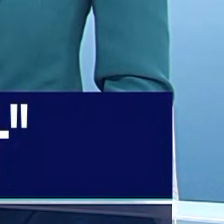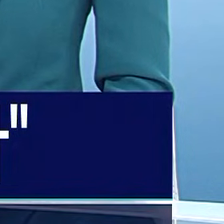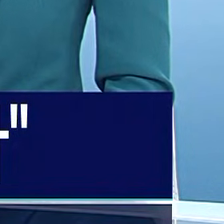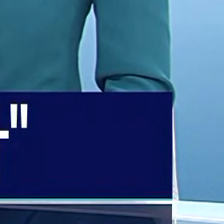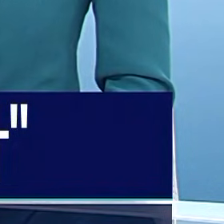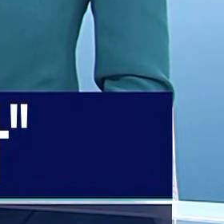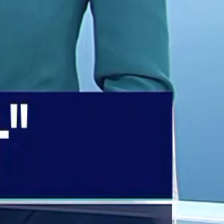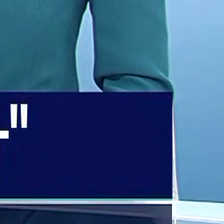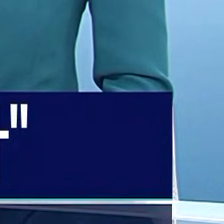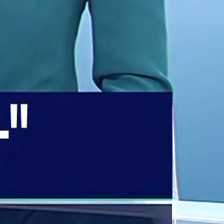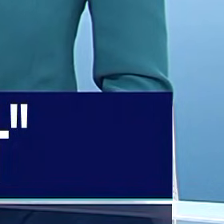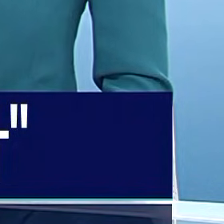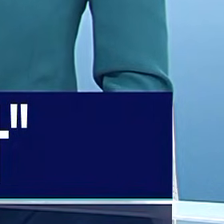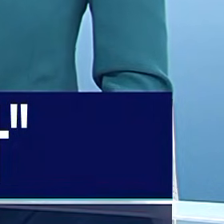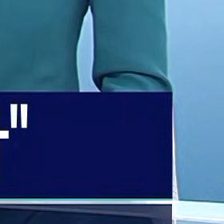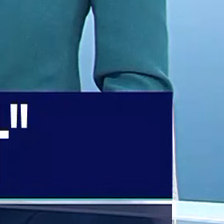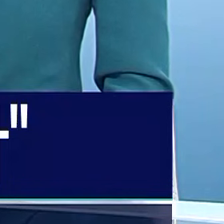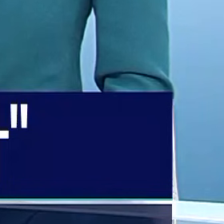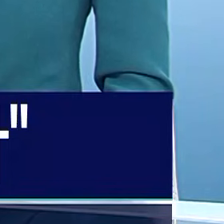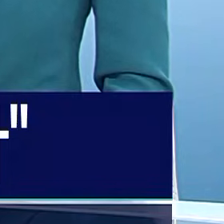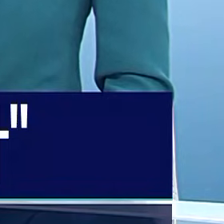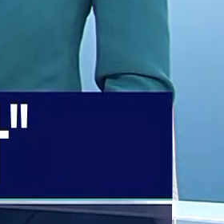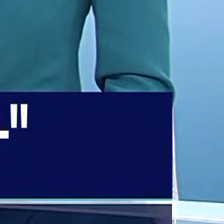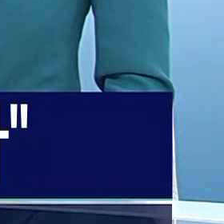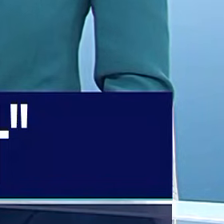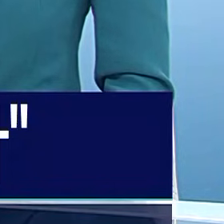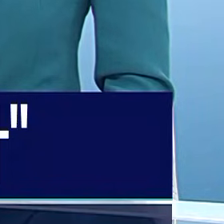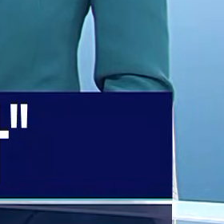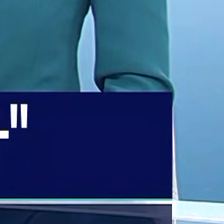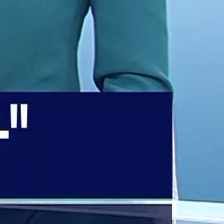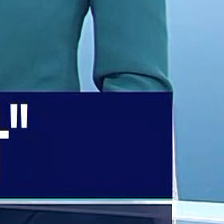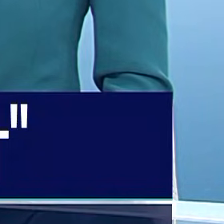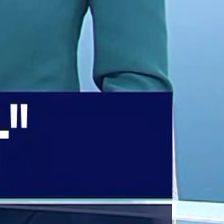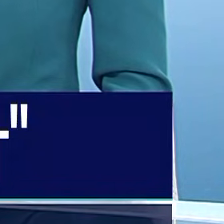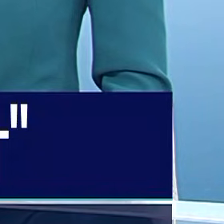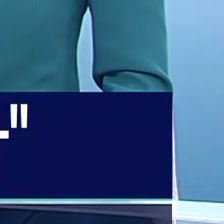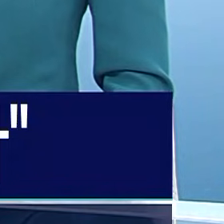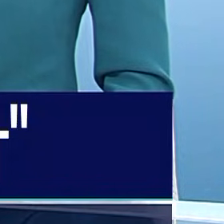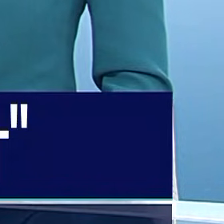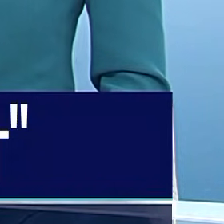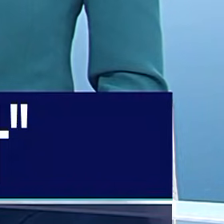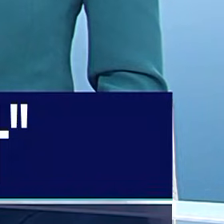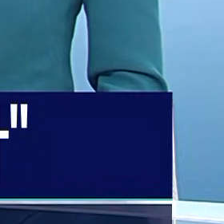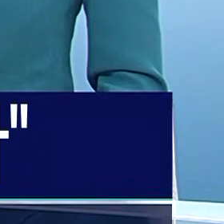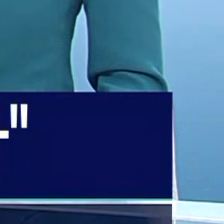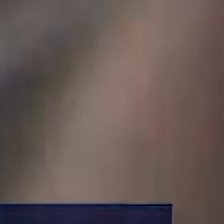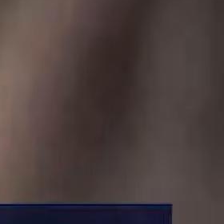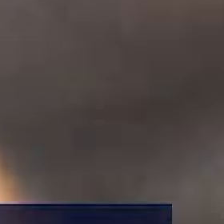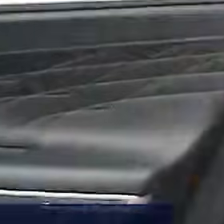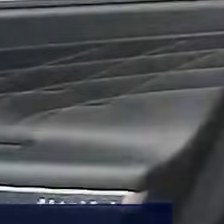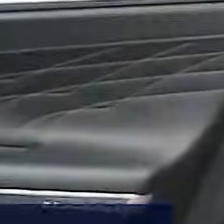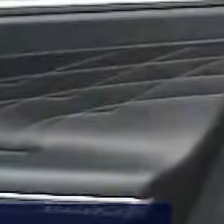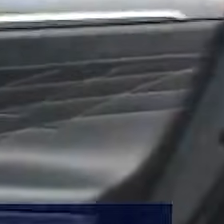이광재 의원은 후보 단일화를 하겠다고 밝혔습니다. 첫 소식 박원경 기자가 전해드립니다.